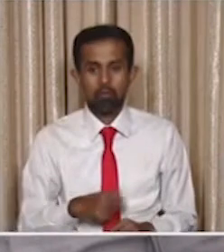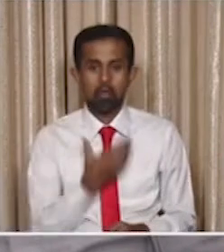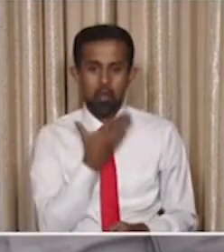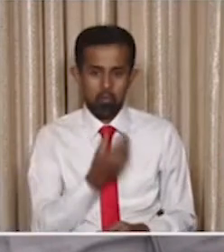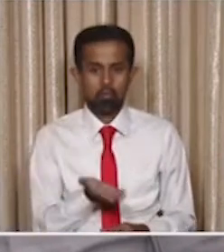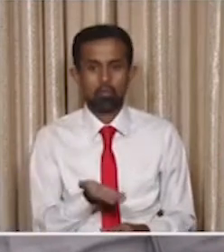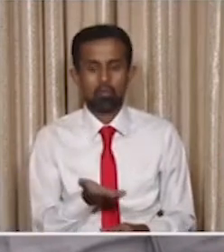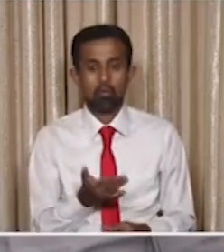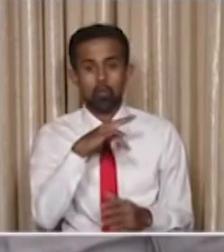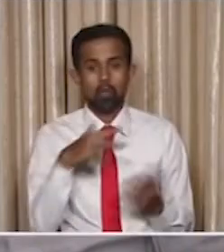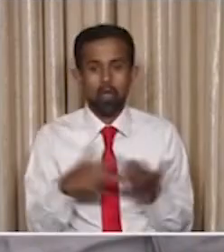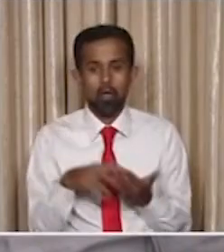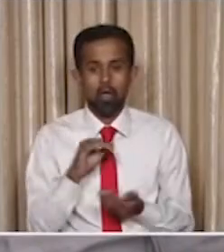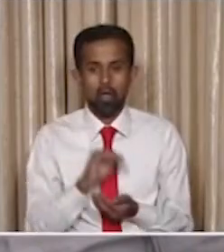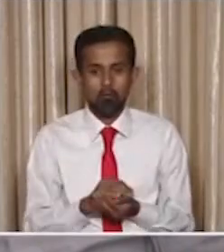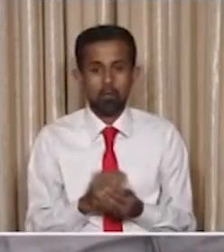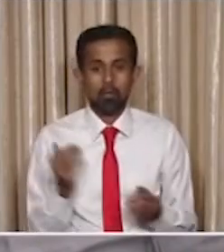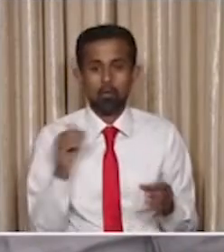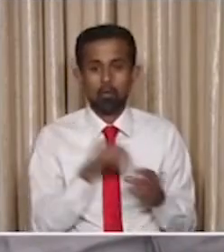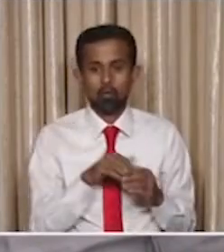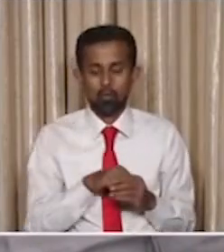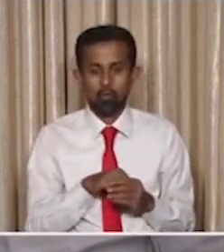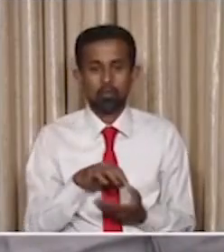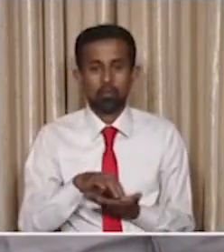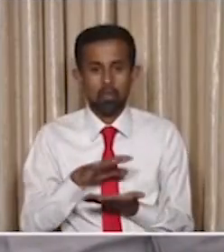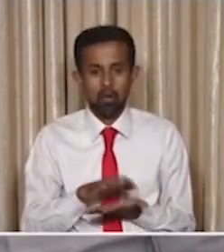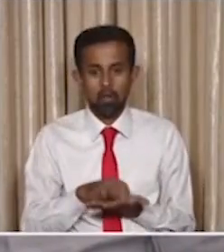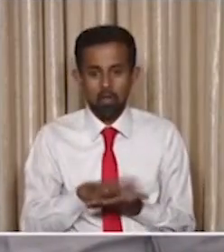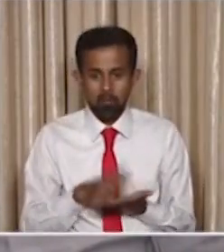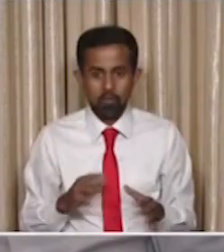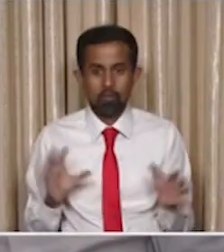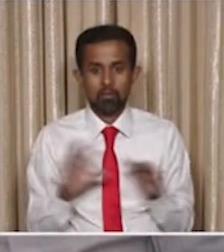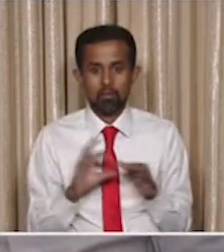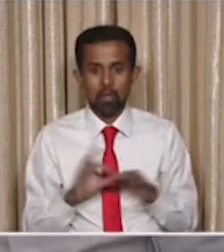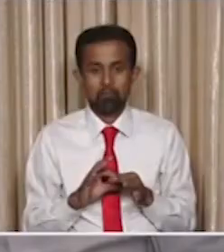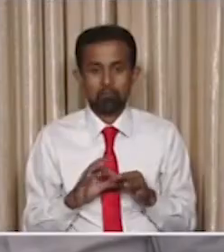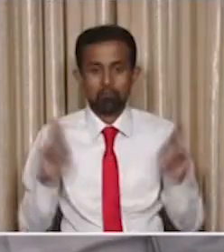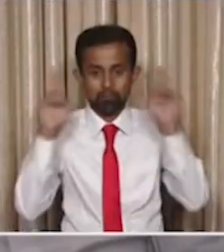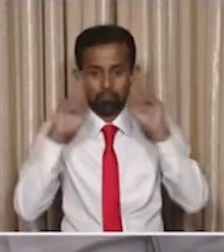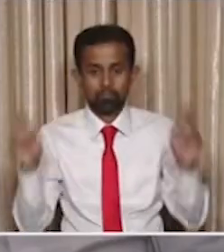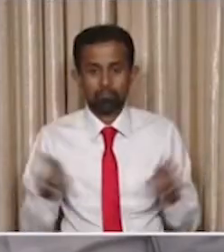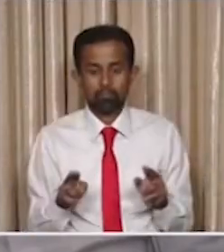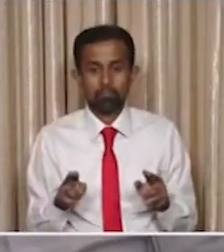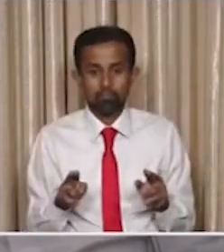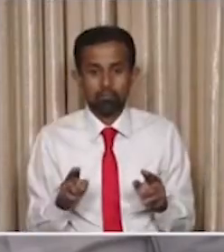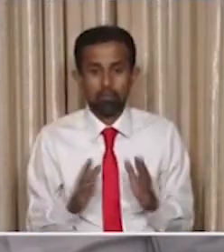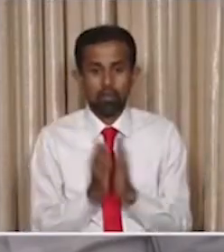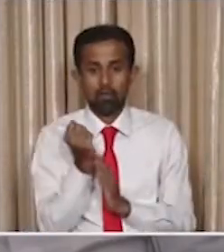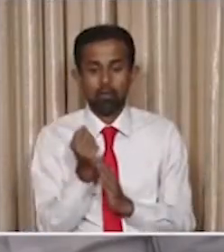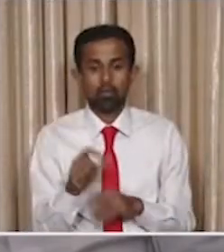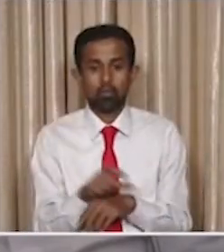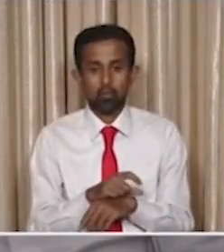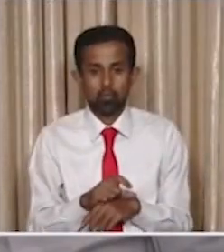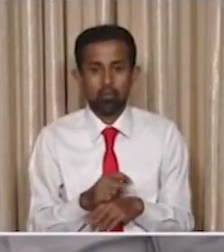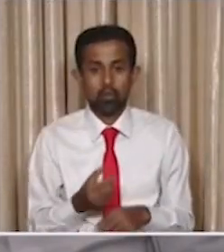බොරුවක්. අපේ ගුවන් ටිකට්පත් තියෙනවා. අපි සහභාගීත්වය තහවුරු කරපුවා තියෙනවා. අපි සම්බන්ධ වුණු යුනිවර්සල් මානවහිමිකම්